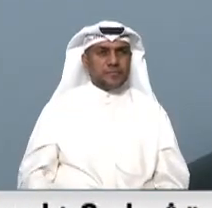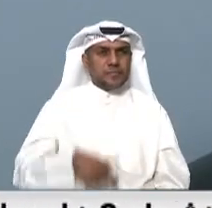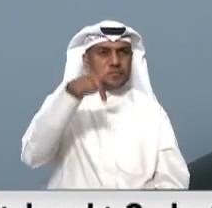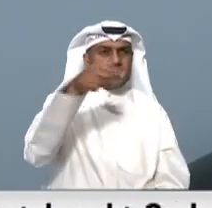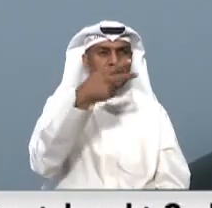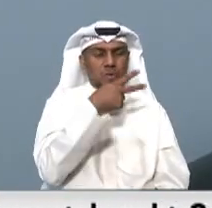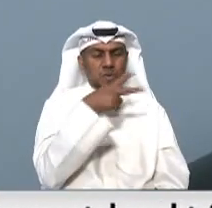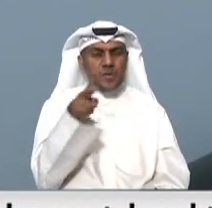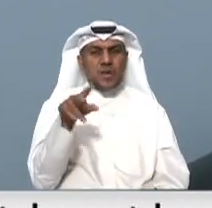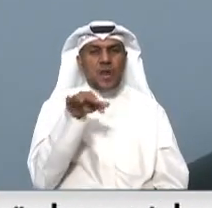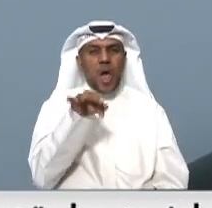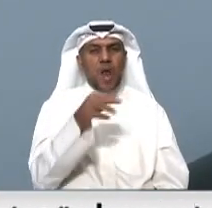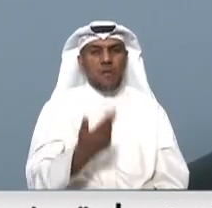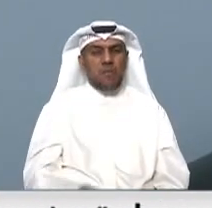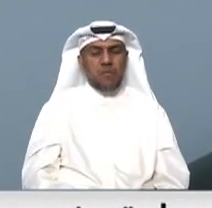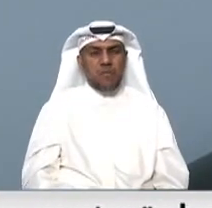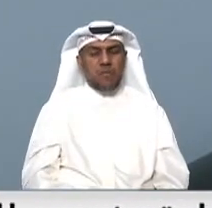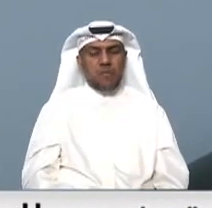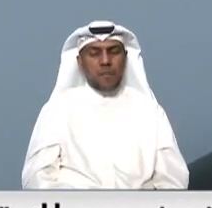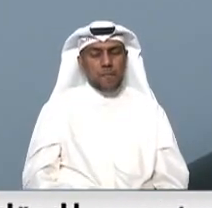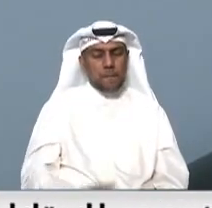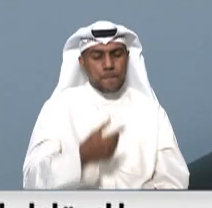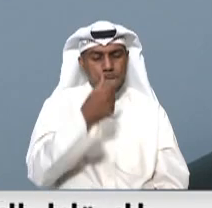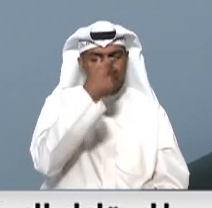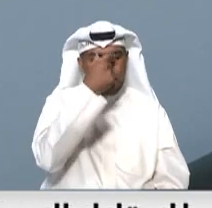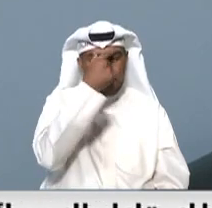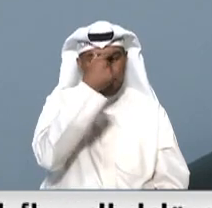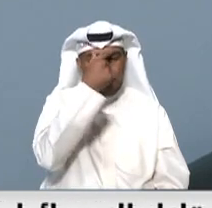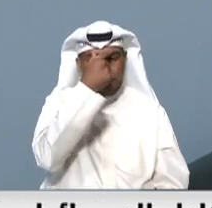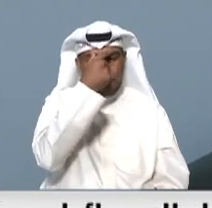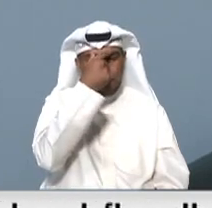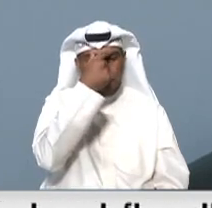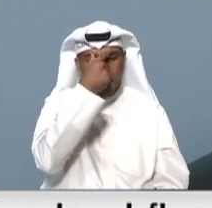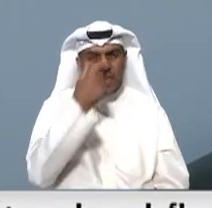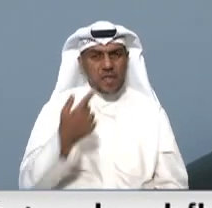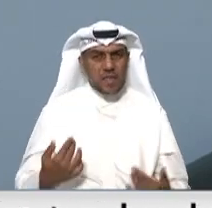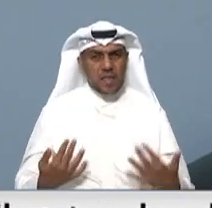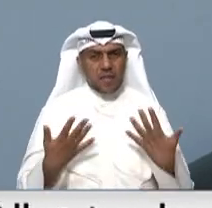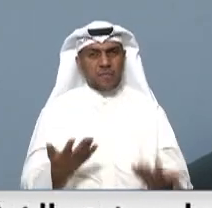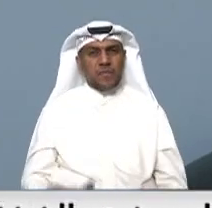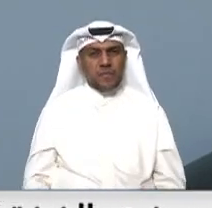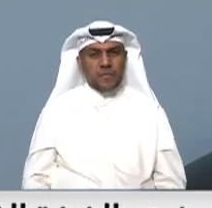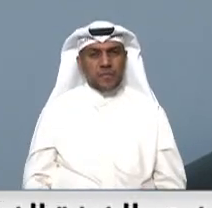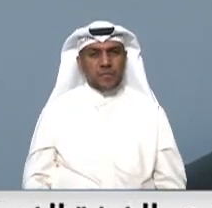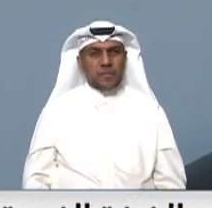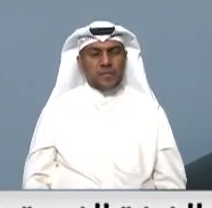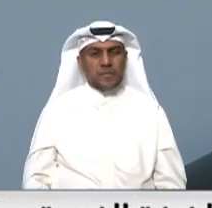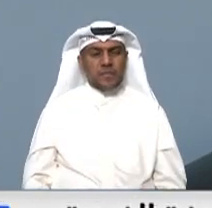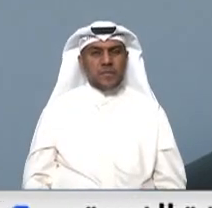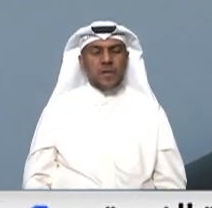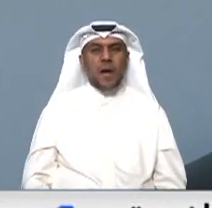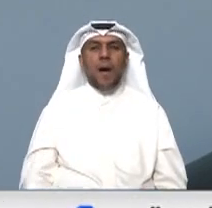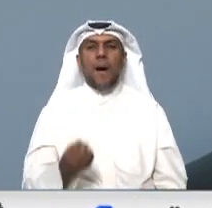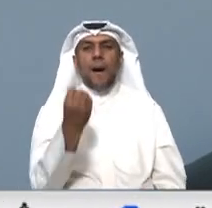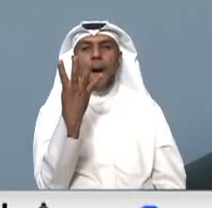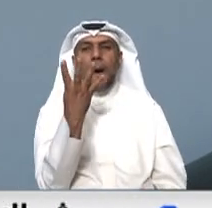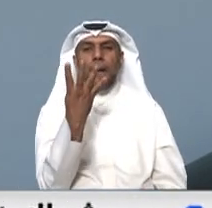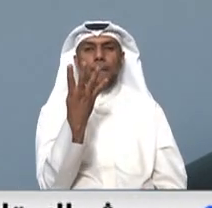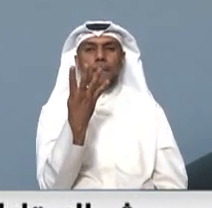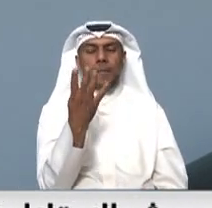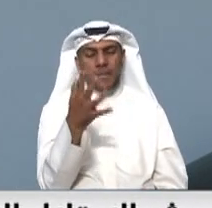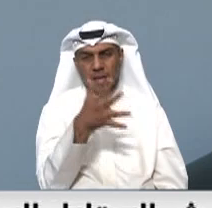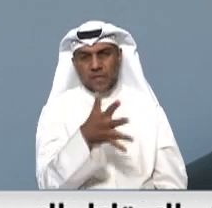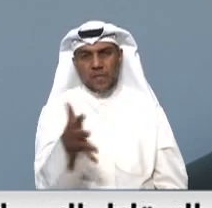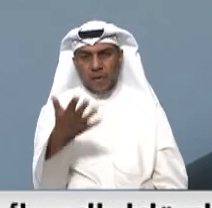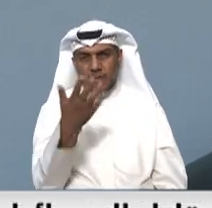مصيبه مصابه بالسرطان من هؤلاء المصابين بسرطان خلال عشر سنوات هناك فقط اربعه في الميه من سرطانات